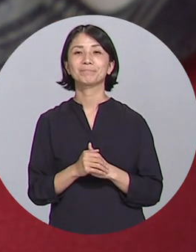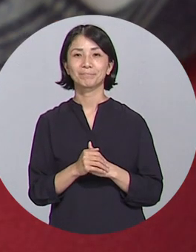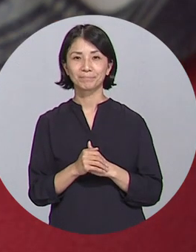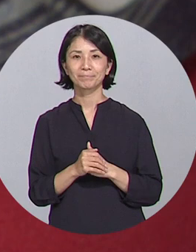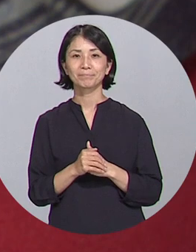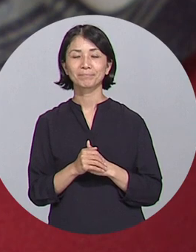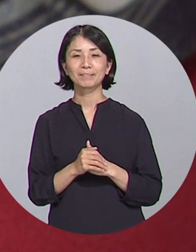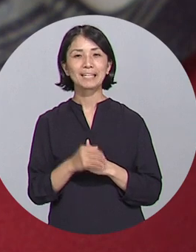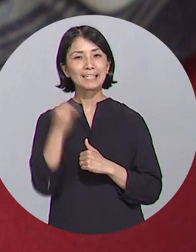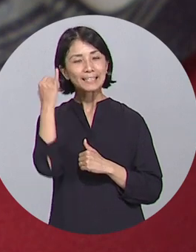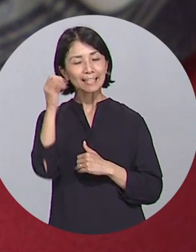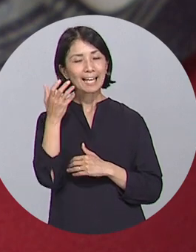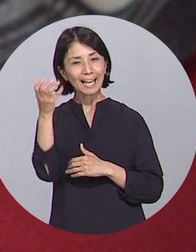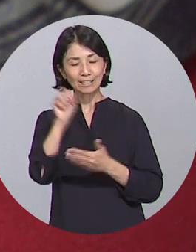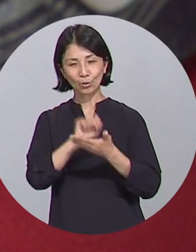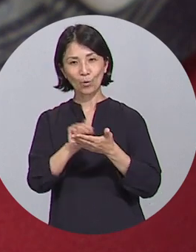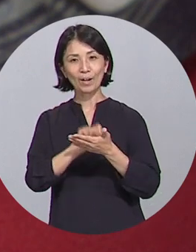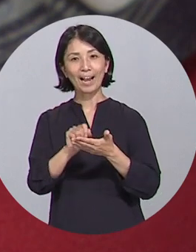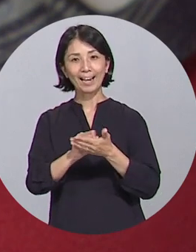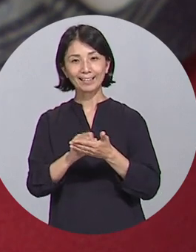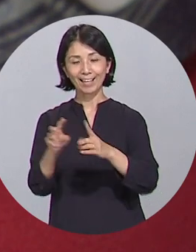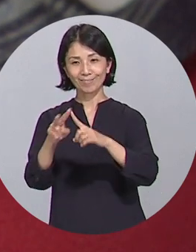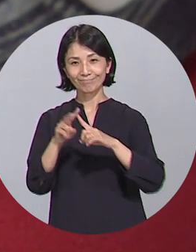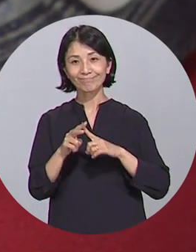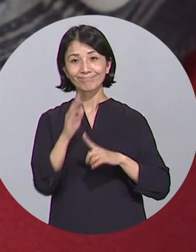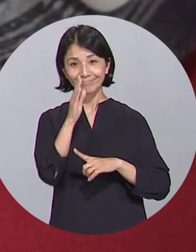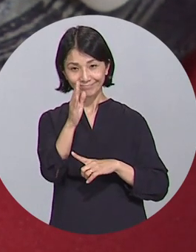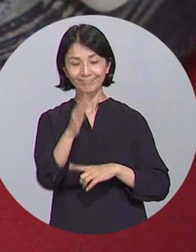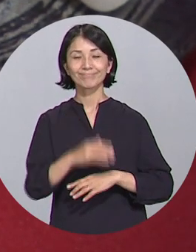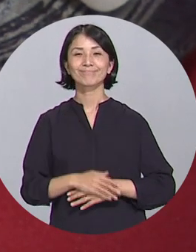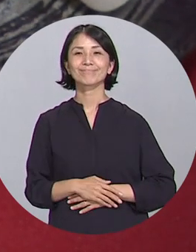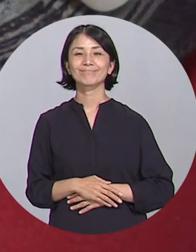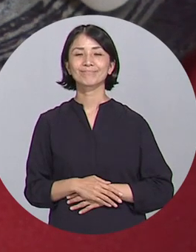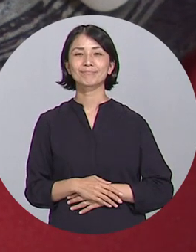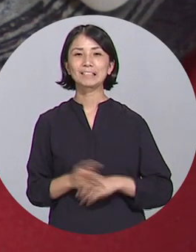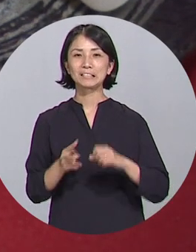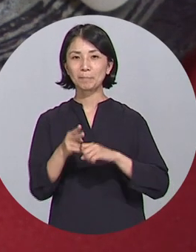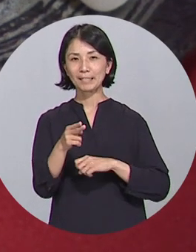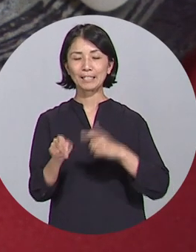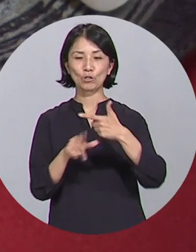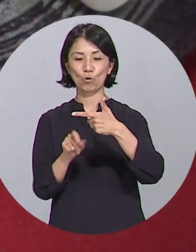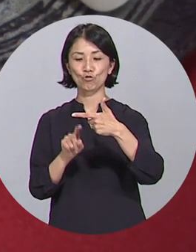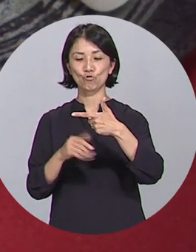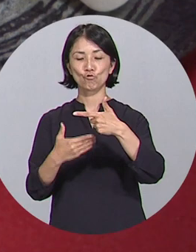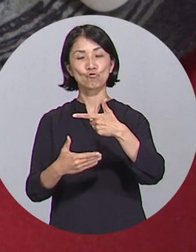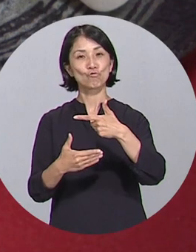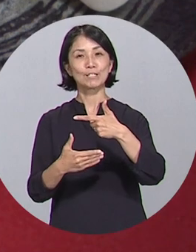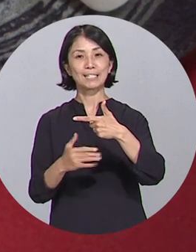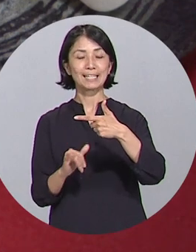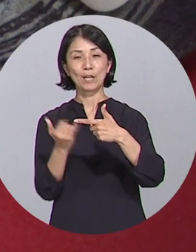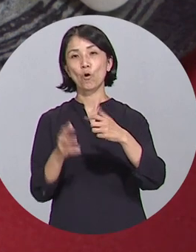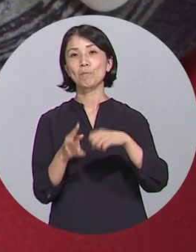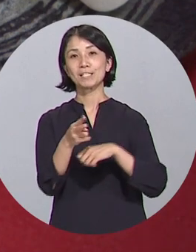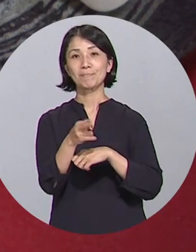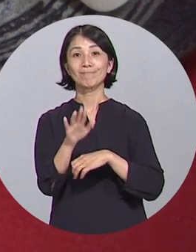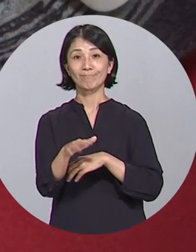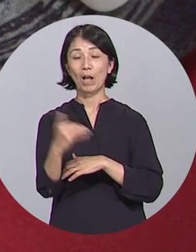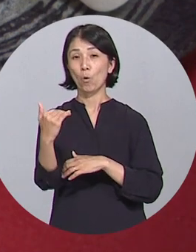項、番組のご意見ご感想をお書きの上、ご覧の宛先までお送りください。締め切りは6月15日火曜日です。